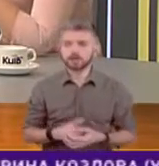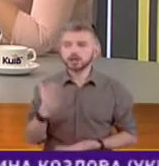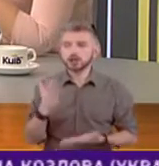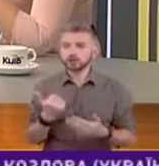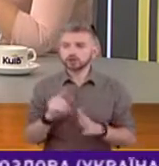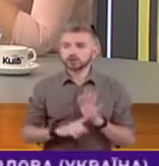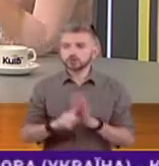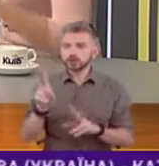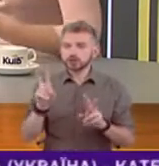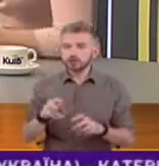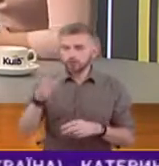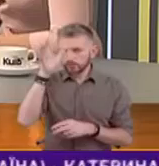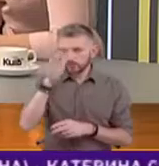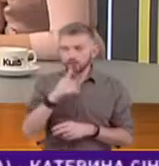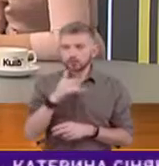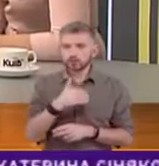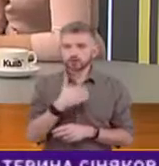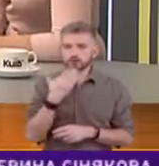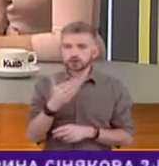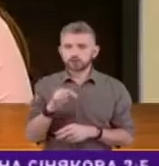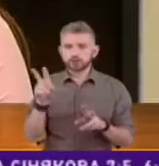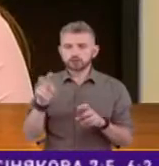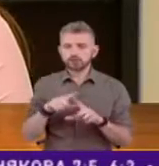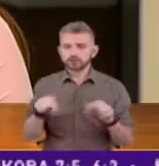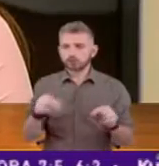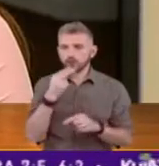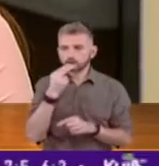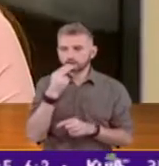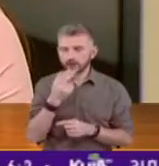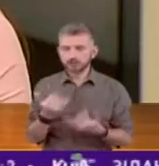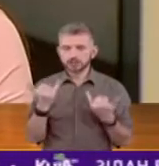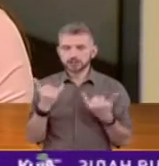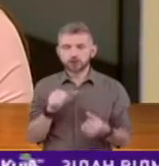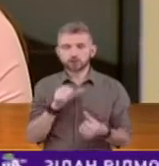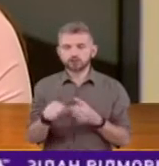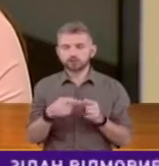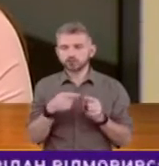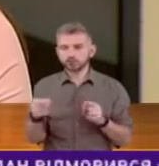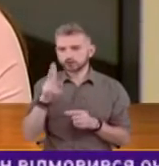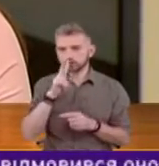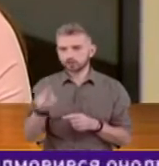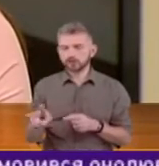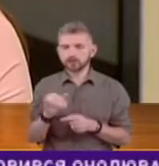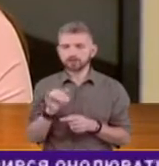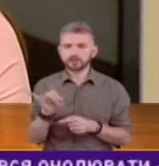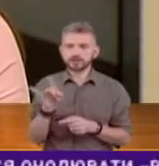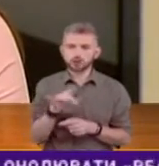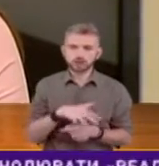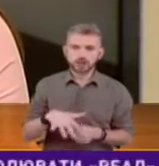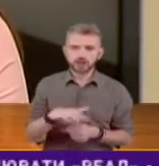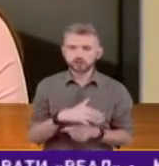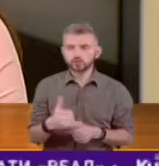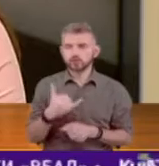вже зачепили тему освіти, також не можу вас не спитати з приводу тематики шкільного харчування. Зараз, особливо впродовж цих 2 місяців, і в Нарусанівці у